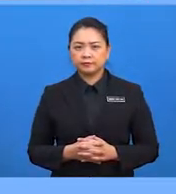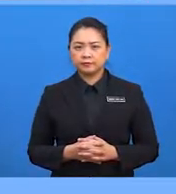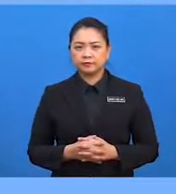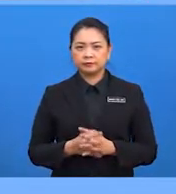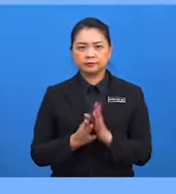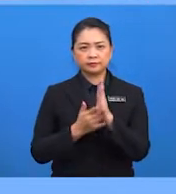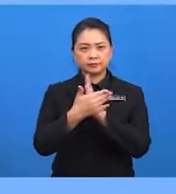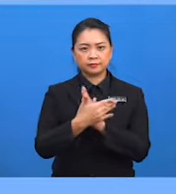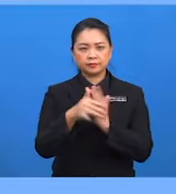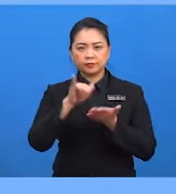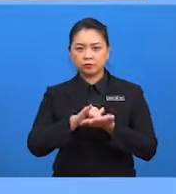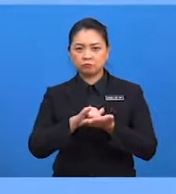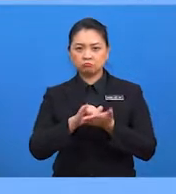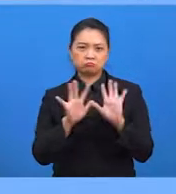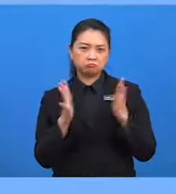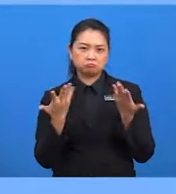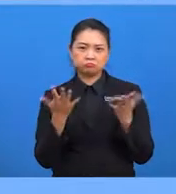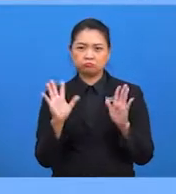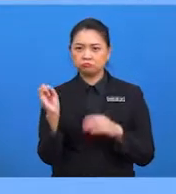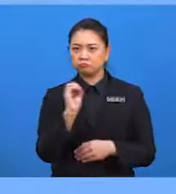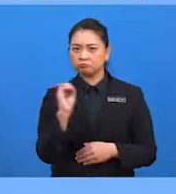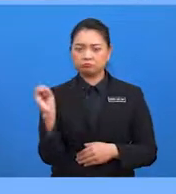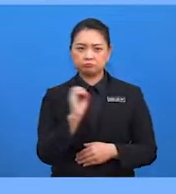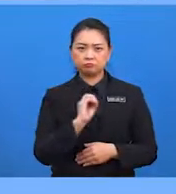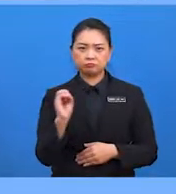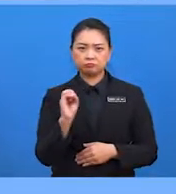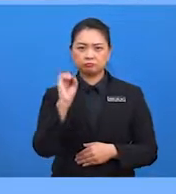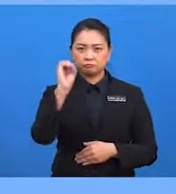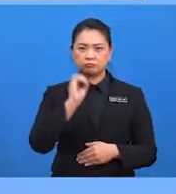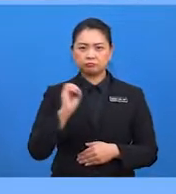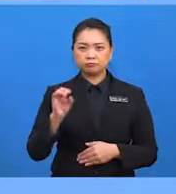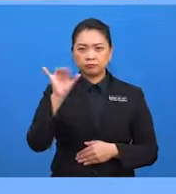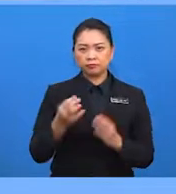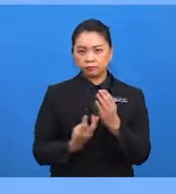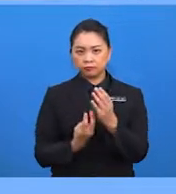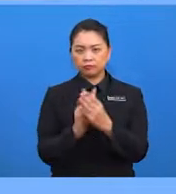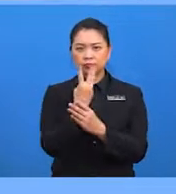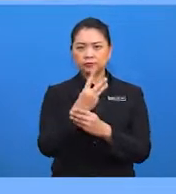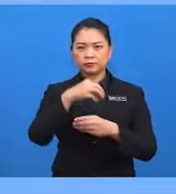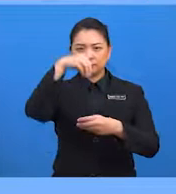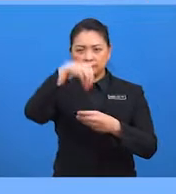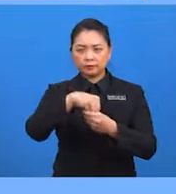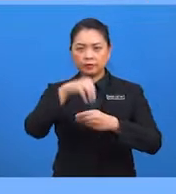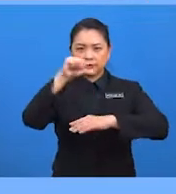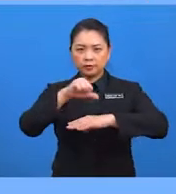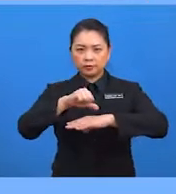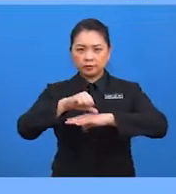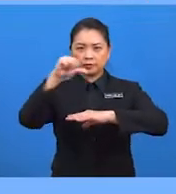Oleh itu, tiada molekul hidrogen klorida yang wujud di dalam